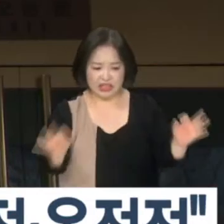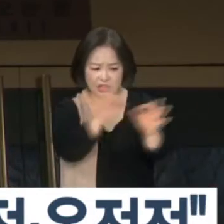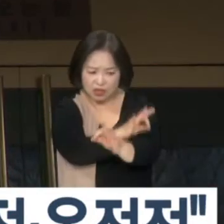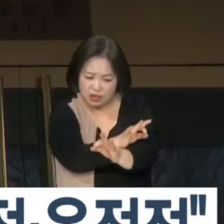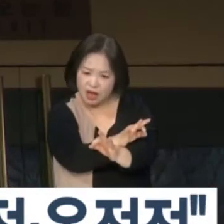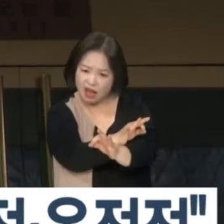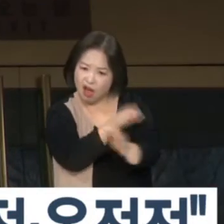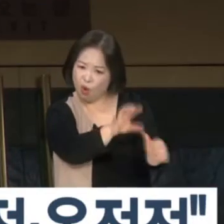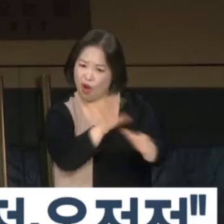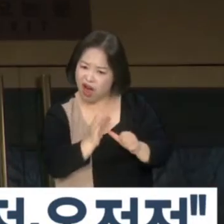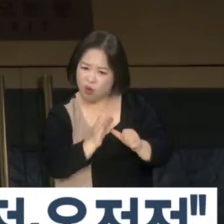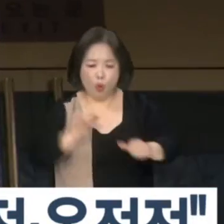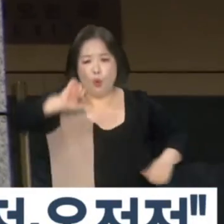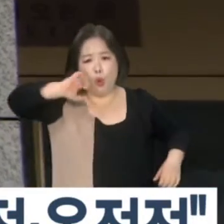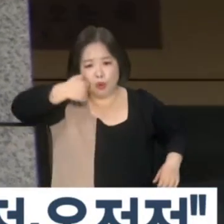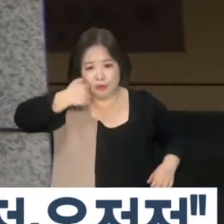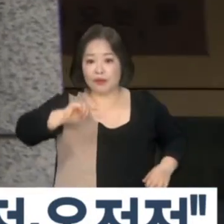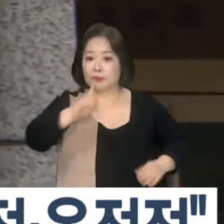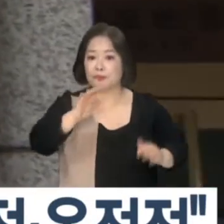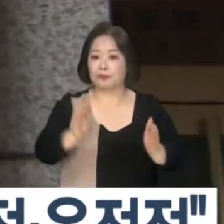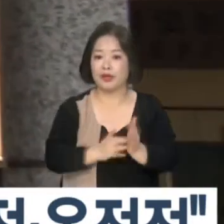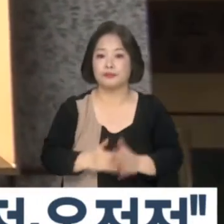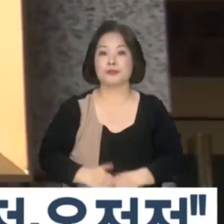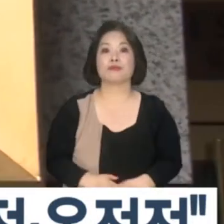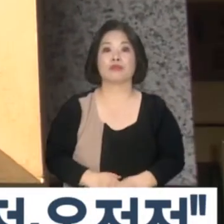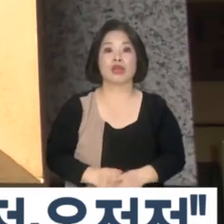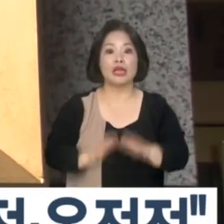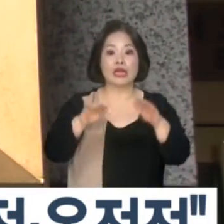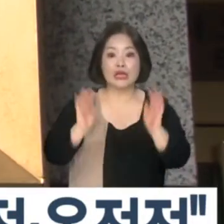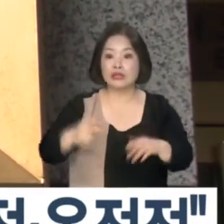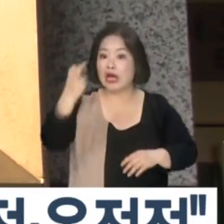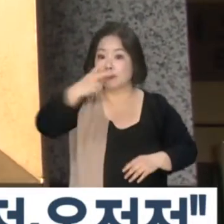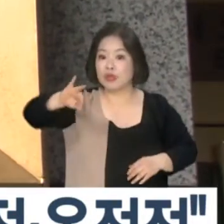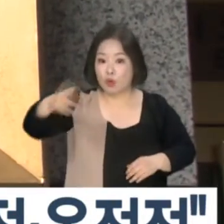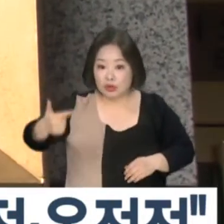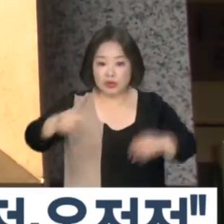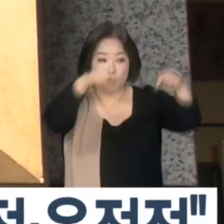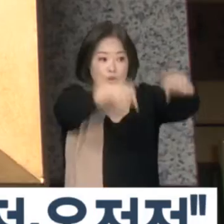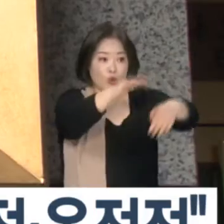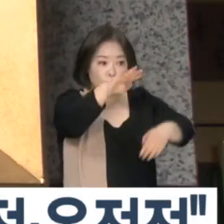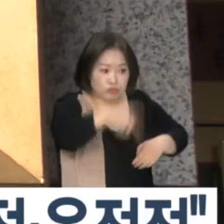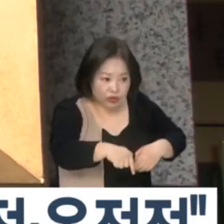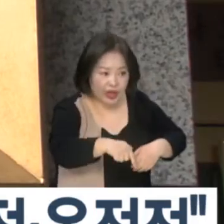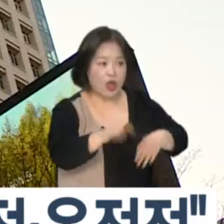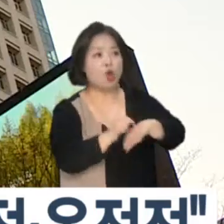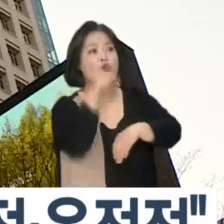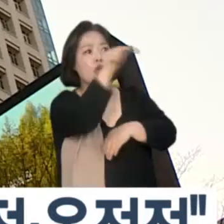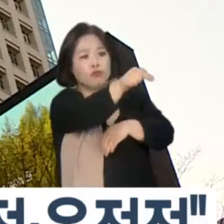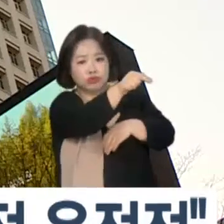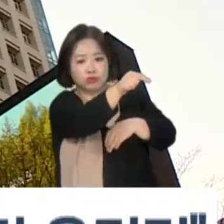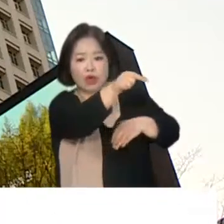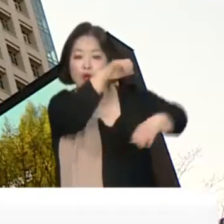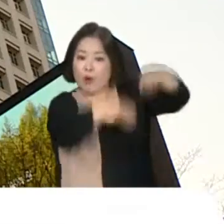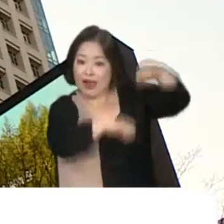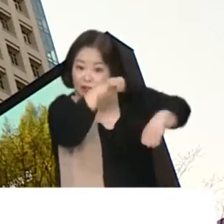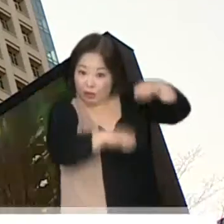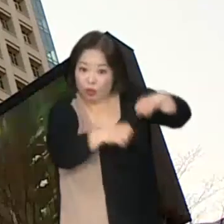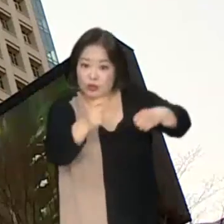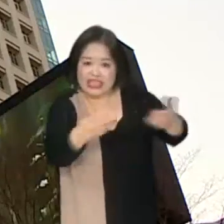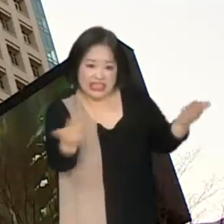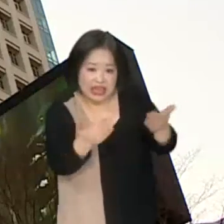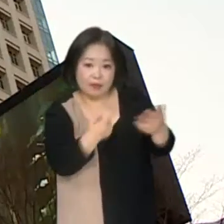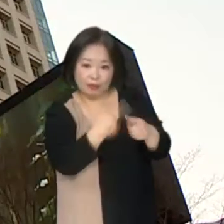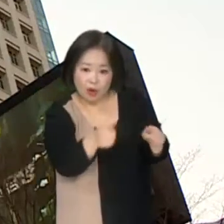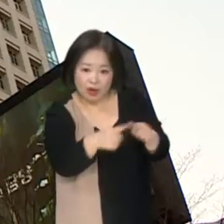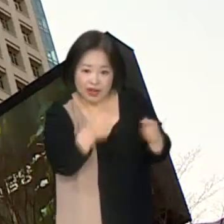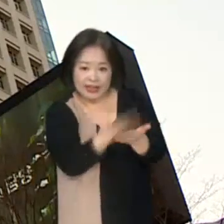활용하기 어려운 실정이라고 감사원은 지적했습니다 감사원은 외교부에 주제관 활동 기록 관리와 근무실태